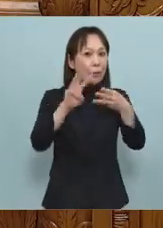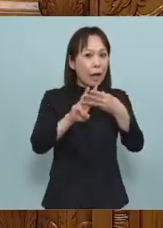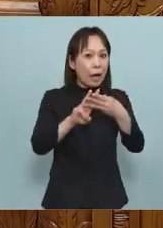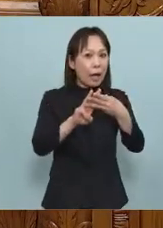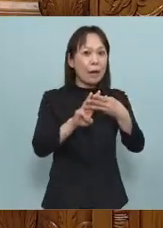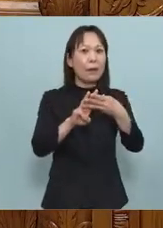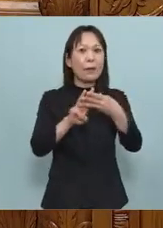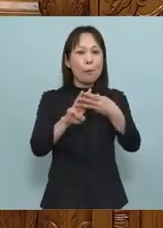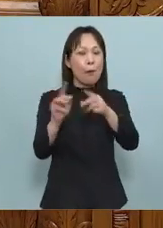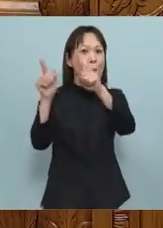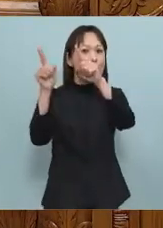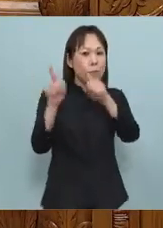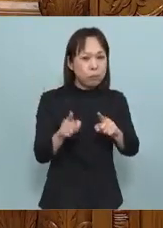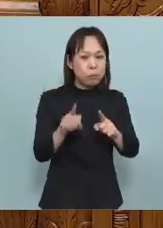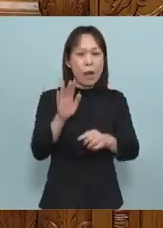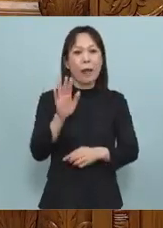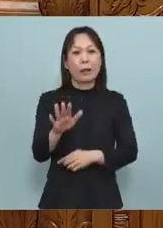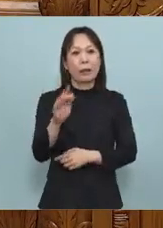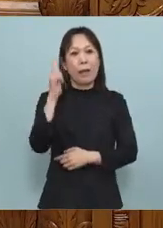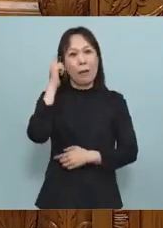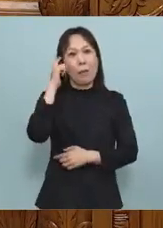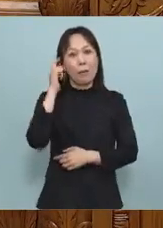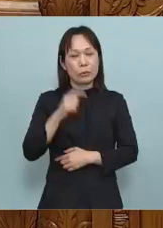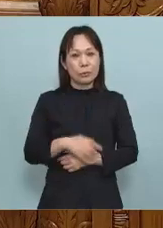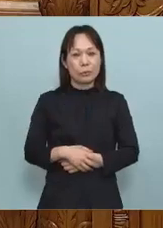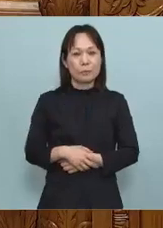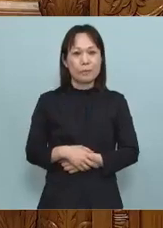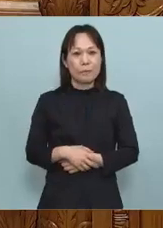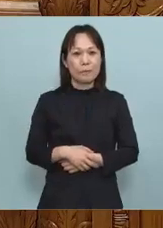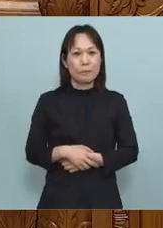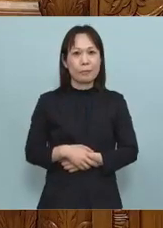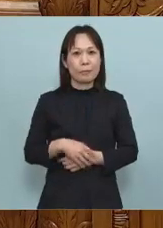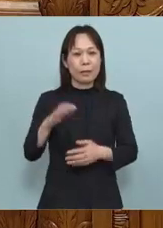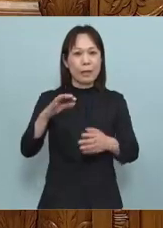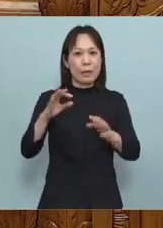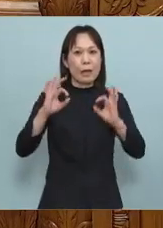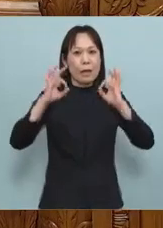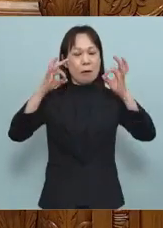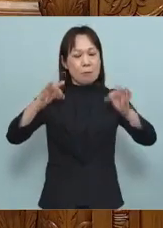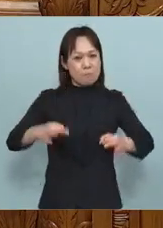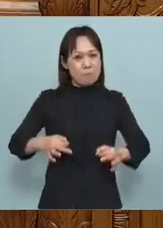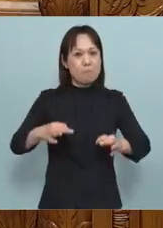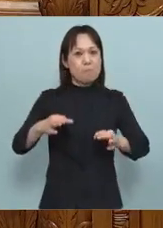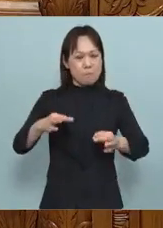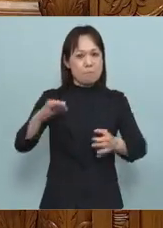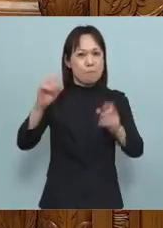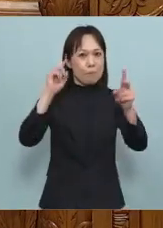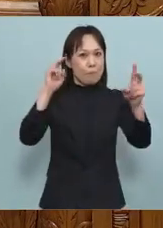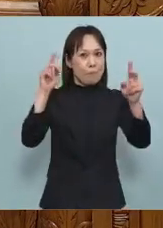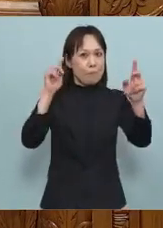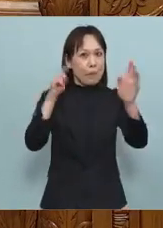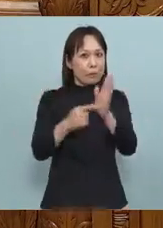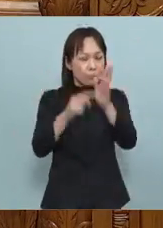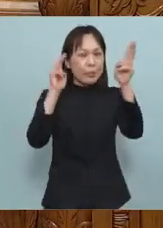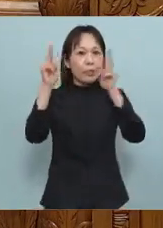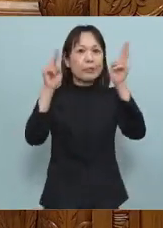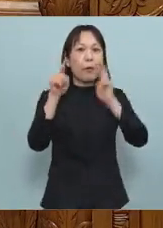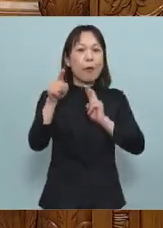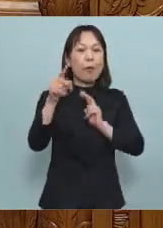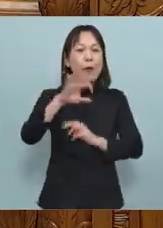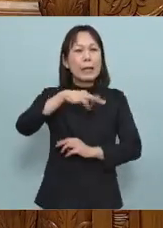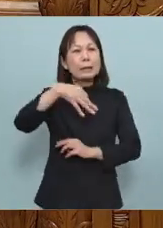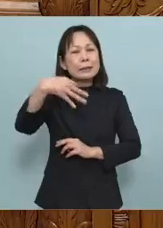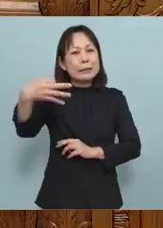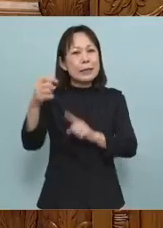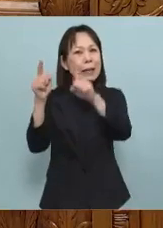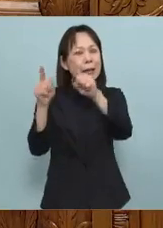円もの減税と推計されます。そもそも巨額の内部留保を積み増している大企業に賃上げ減税が必